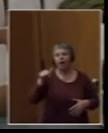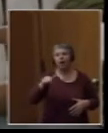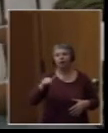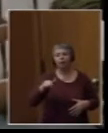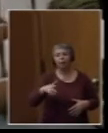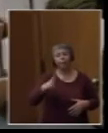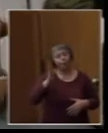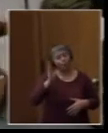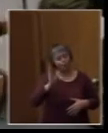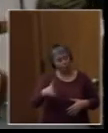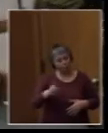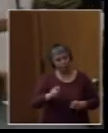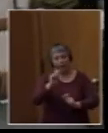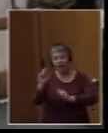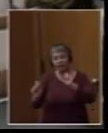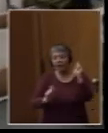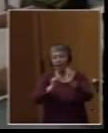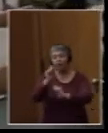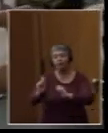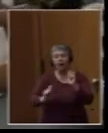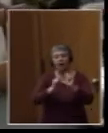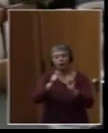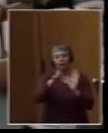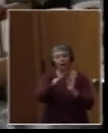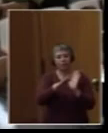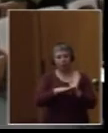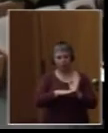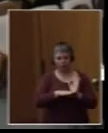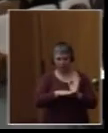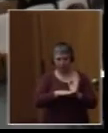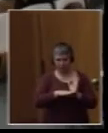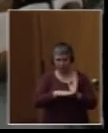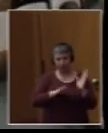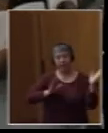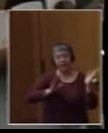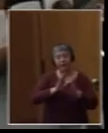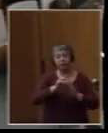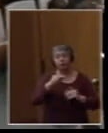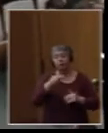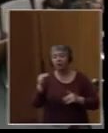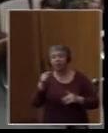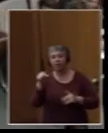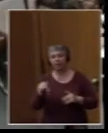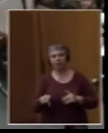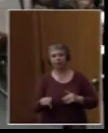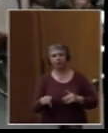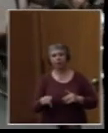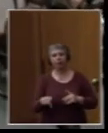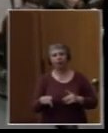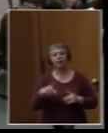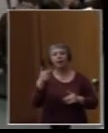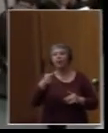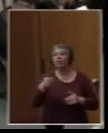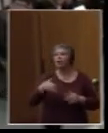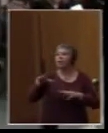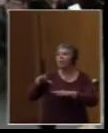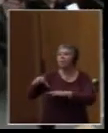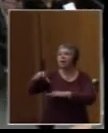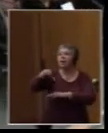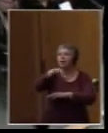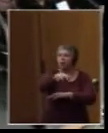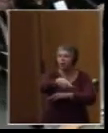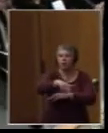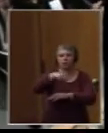σε άτομα με αναπηρία θα μπορούσαν άμεσα να γίνουν προσβάσιμες και μακροπρόθεσμα